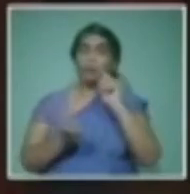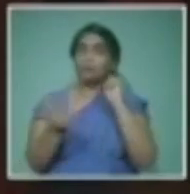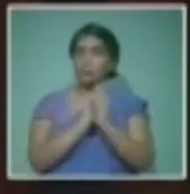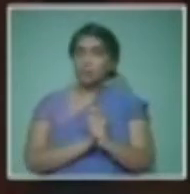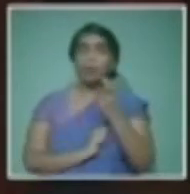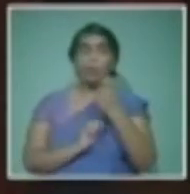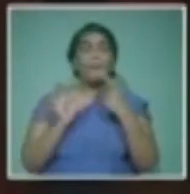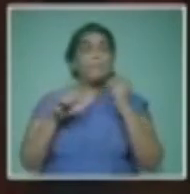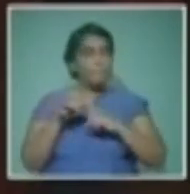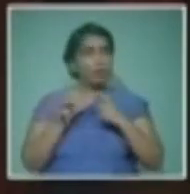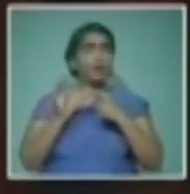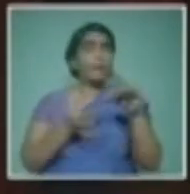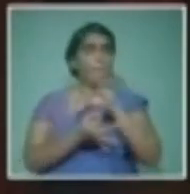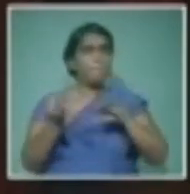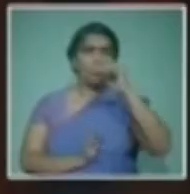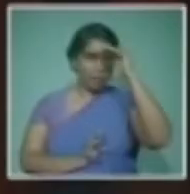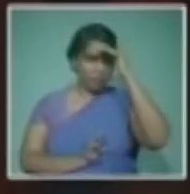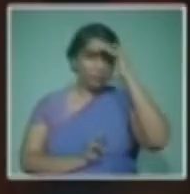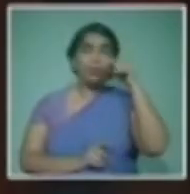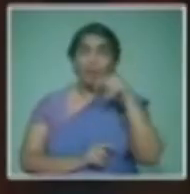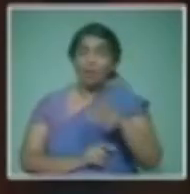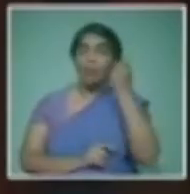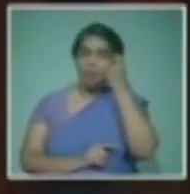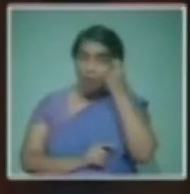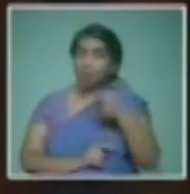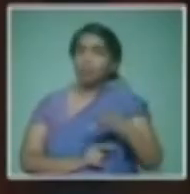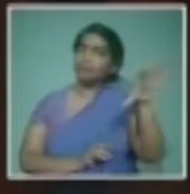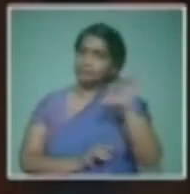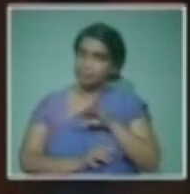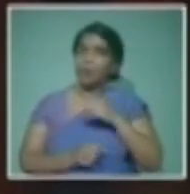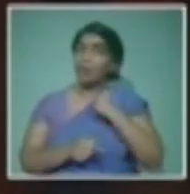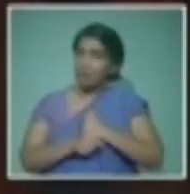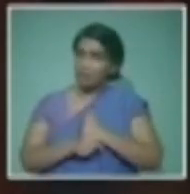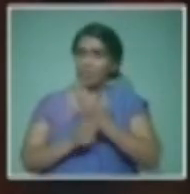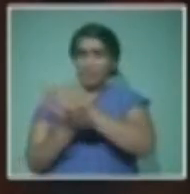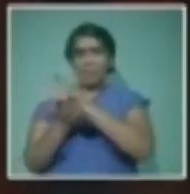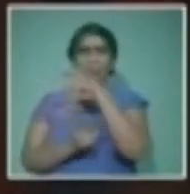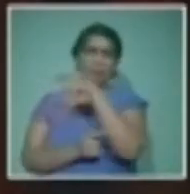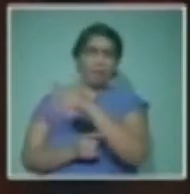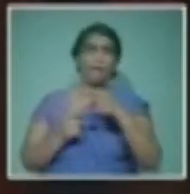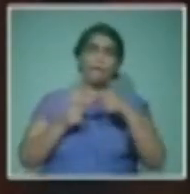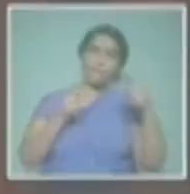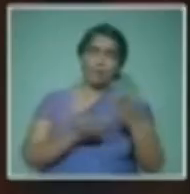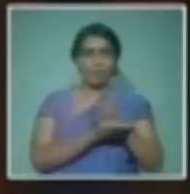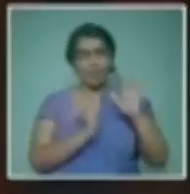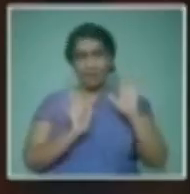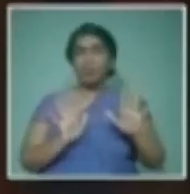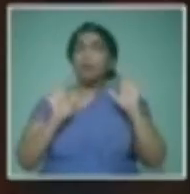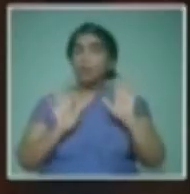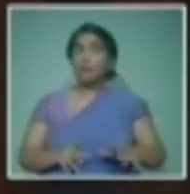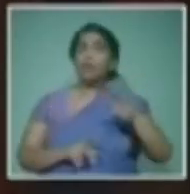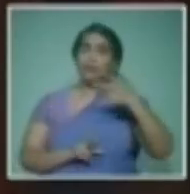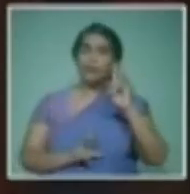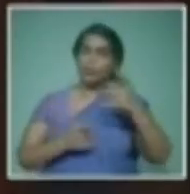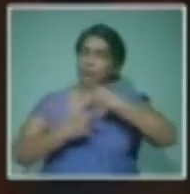ආර්ථික ප්‍රශ්නට උත්තර දෙන්න අනිත් එක මේ ප්‍රජාතන්ත්‍රවාදී ප්‍රතිසංස්කරණ මේ යෝජනාව ගන්න මේක ආණ්ඩු පක්ෂයෙන් බෙදීම් තියෙන්න පුළුවන් විපක්ෂයෙන් බෙදීම් තියෙන්න පුළුවන් ඒක මේ